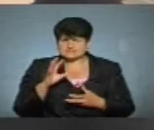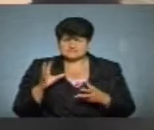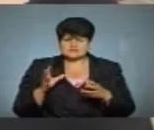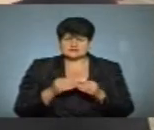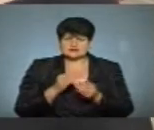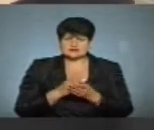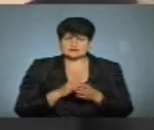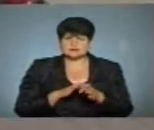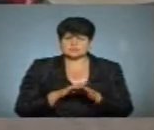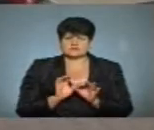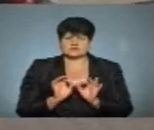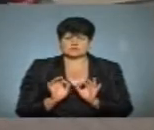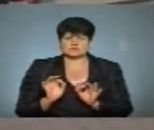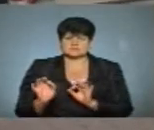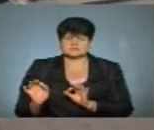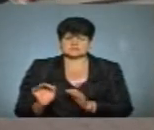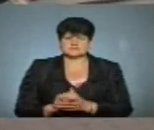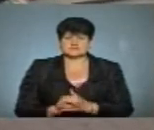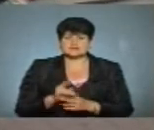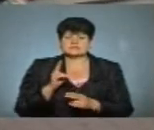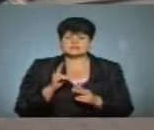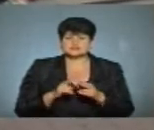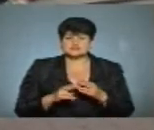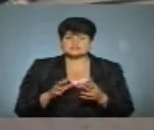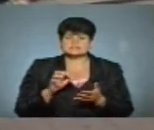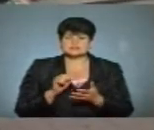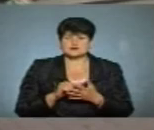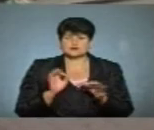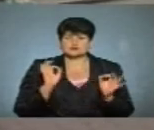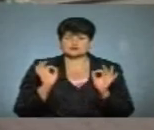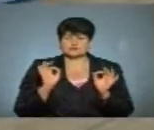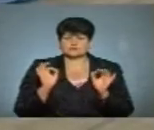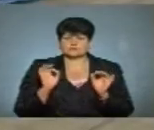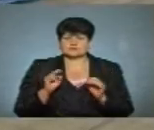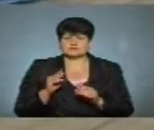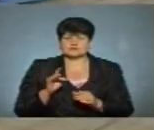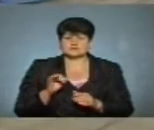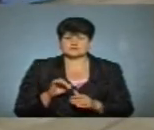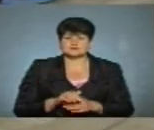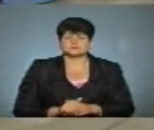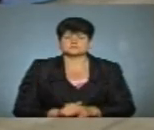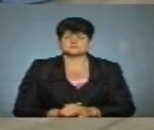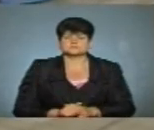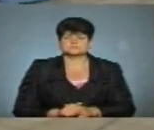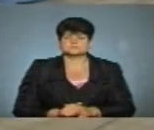повна гармонізація. Завершилося заняття звуковою терапією.